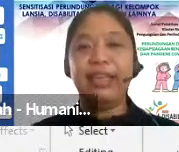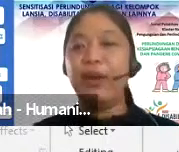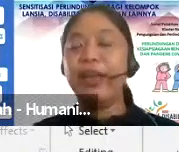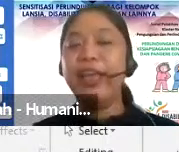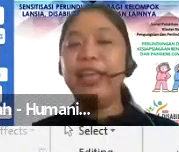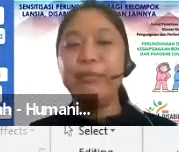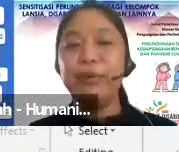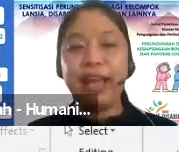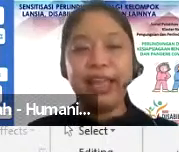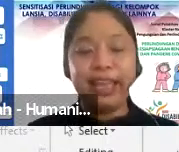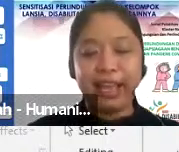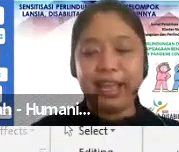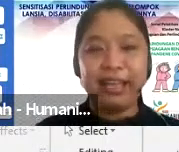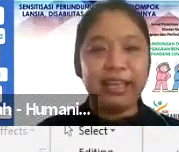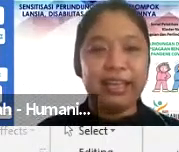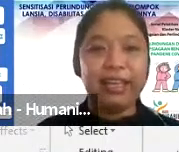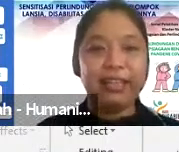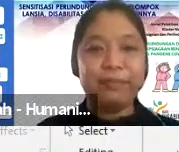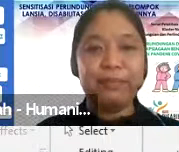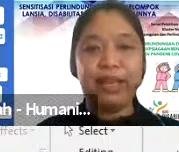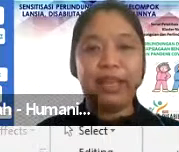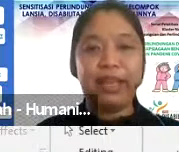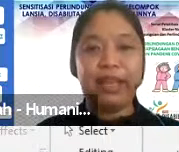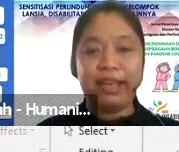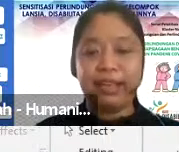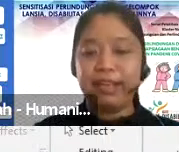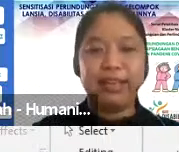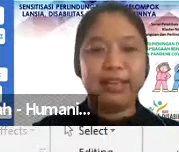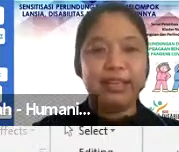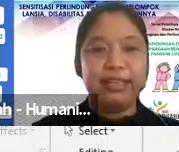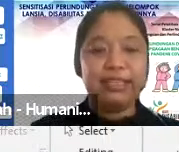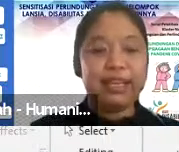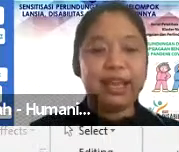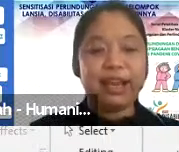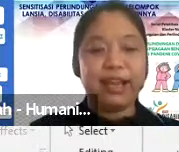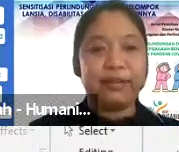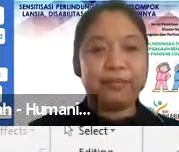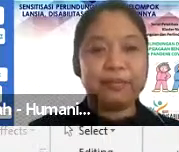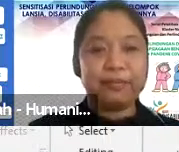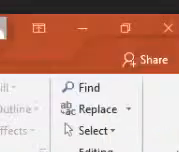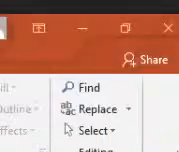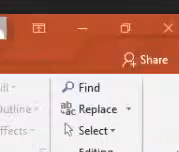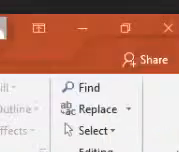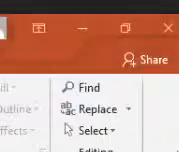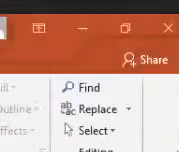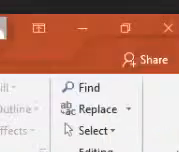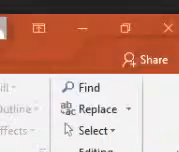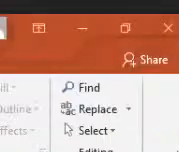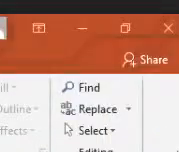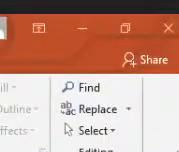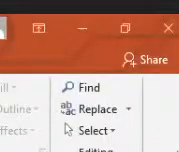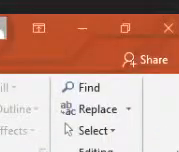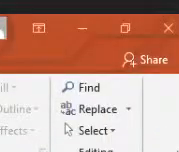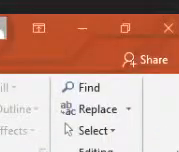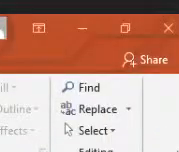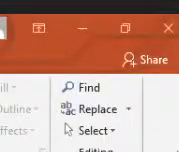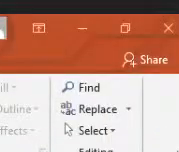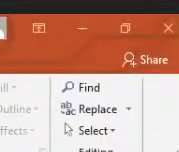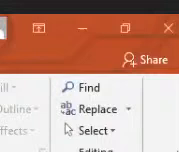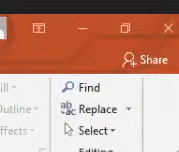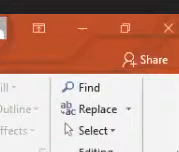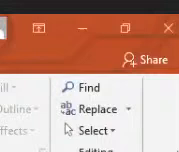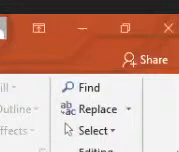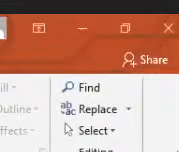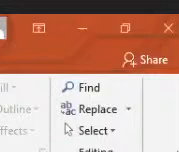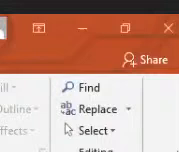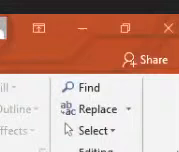Baik Oke kita mulai ya Kita mulai ya Sekarang Cap T E